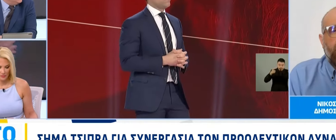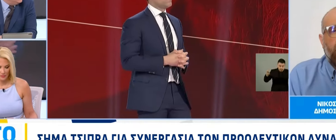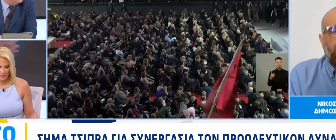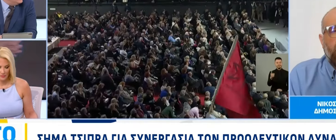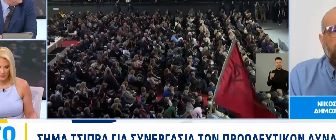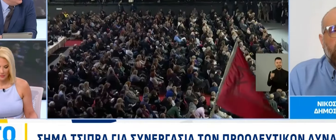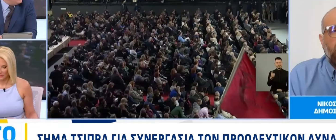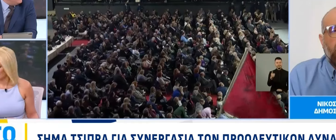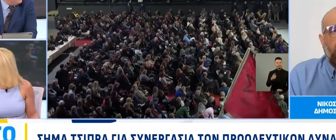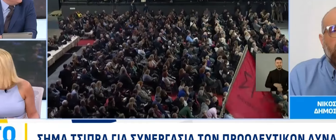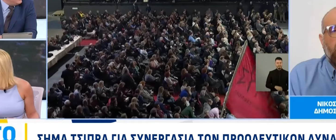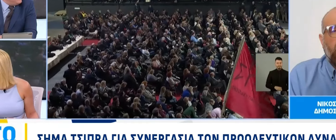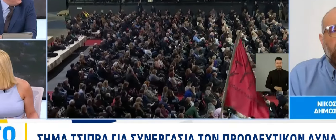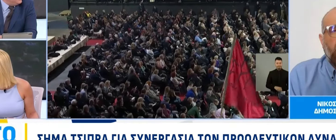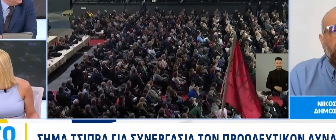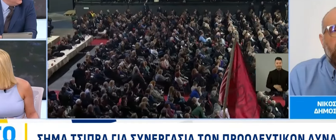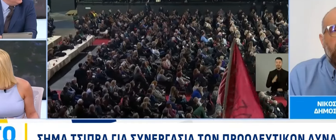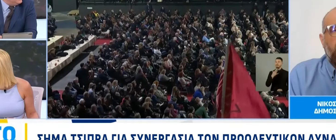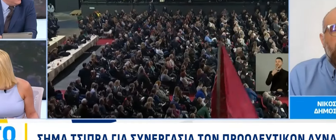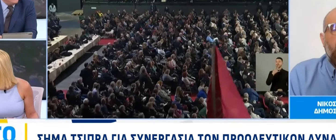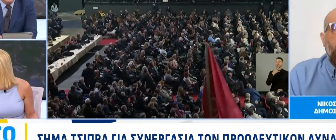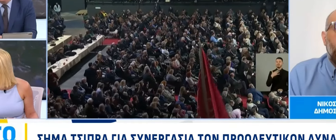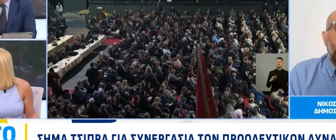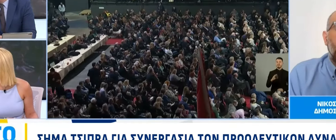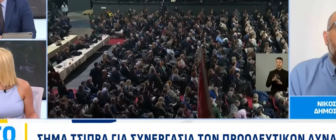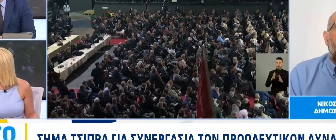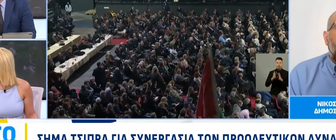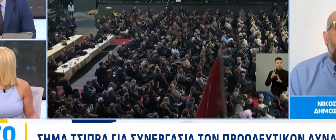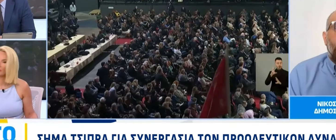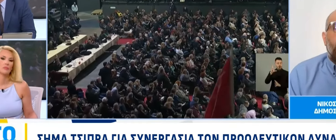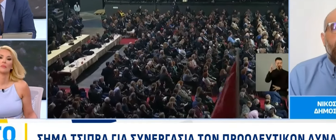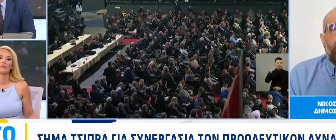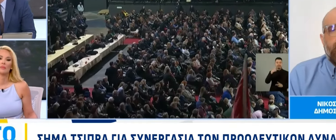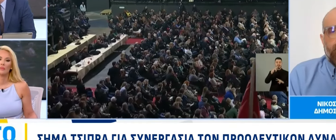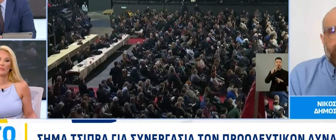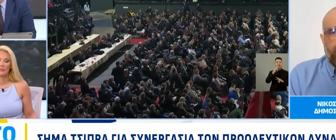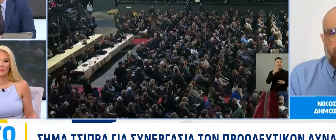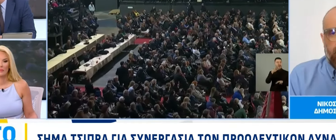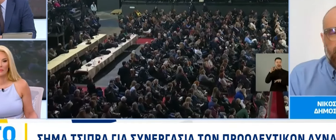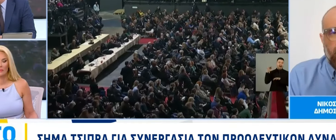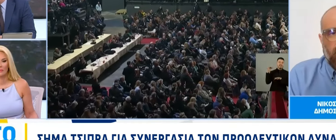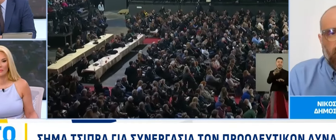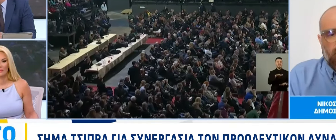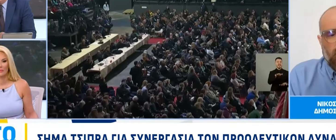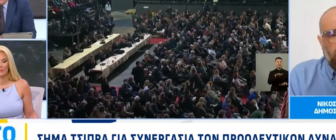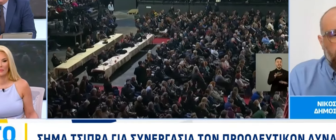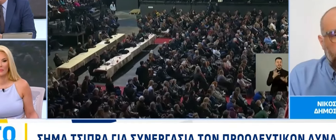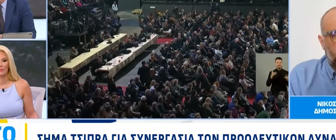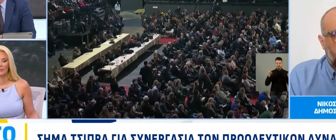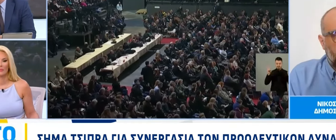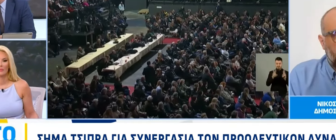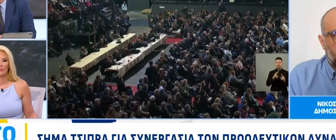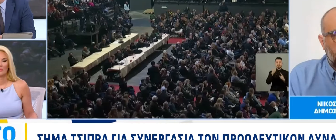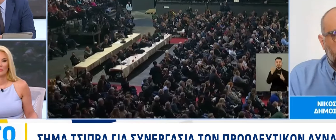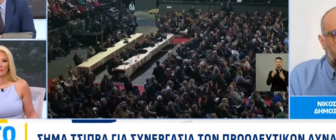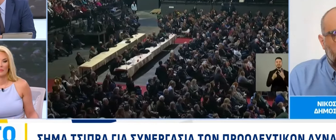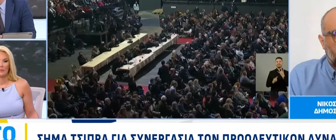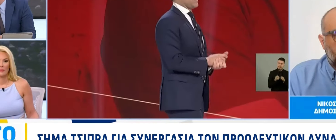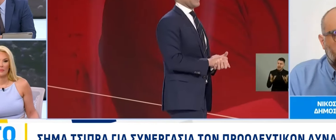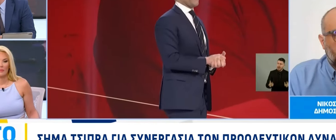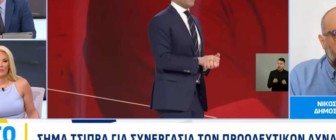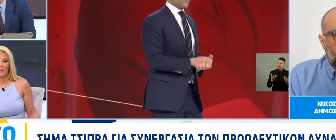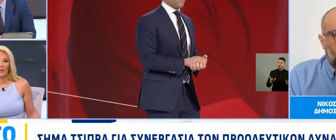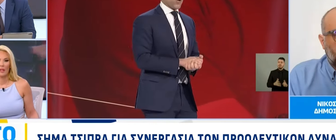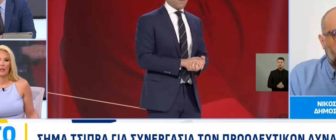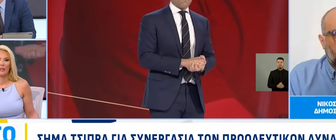κατέβει απέναντί μου, εγώ θα είμαι ξανά απέναντι. Έτσι, δηλαδή. Προσωπικότητα βλέπεις να υπάρχει στο χώρο του κέντρου και αριστερά που να